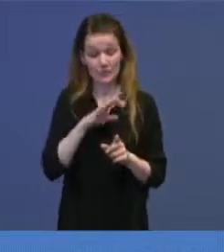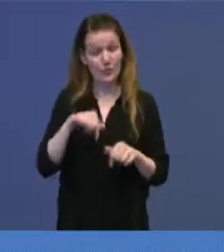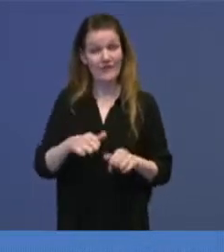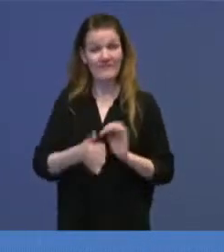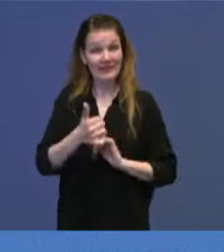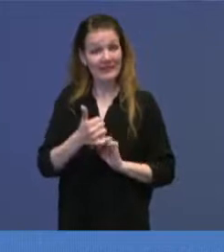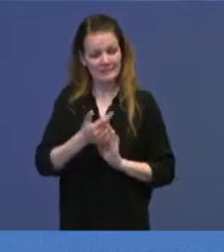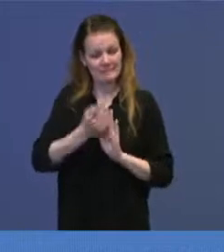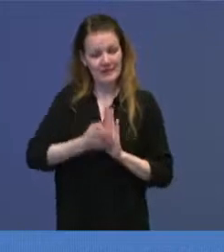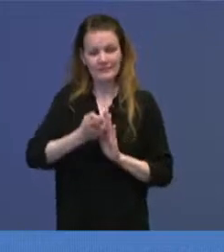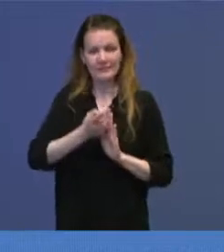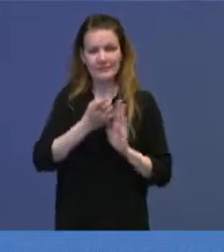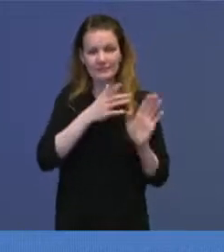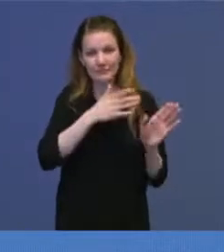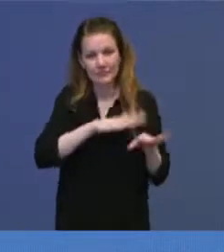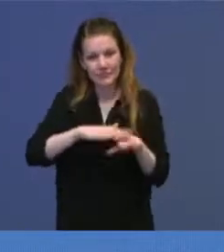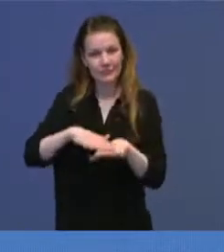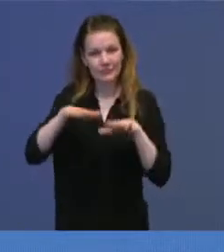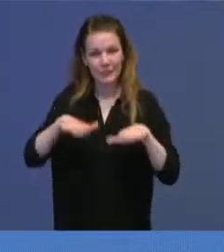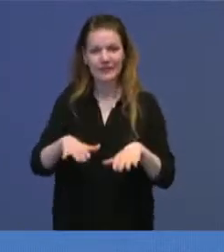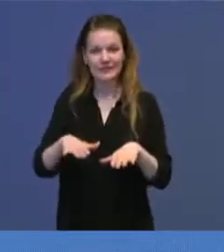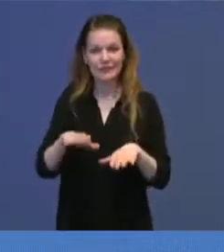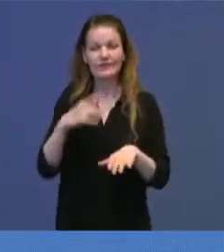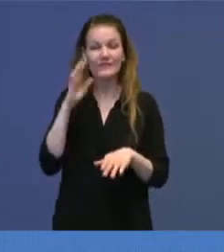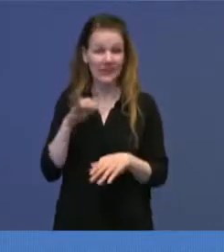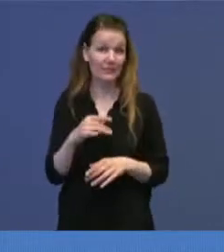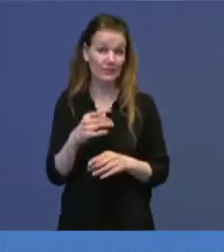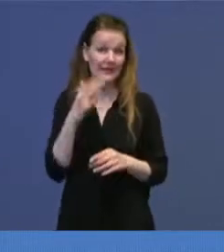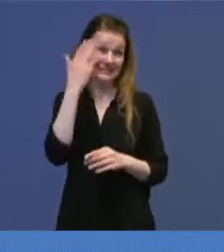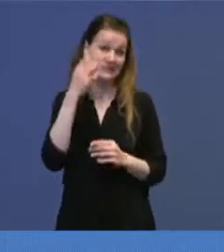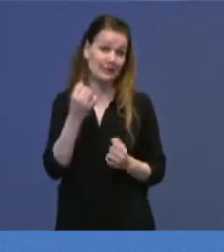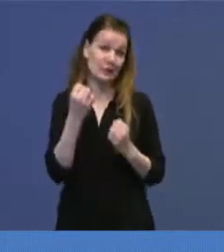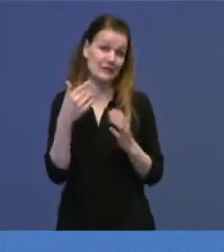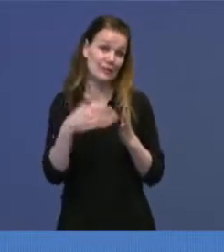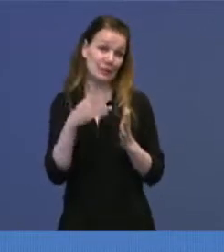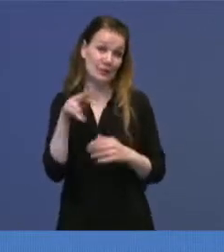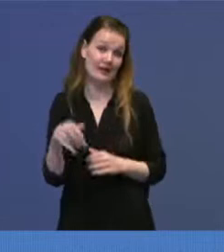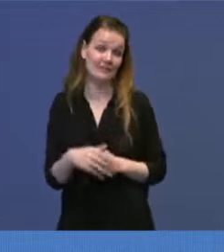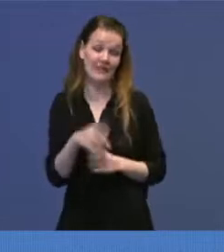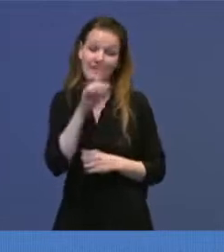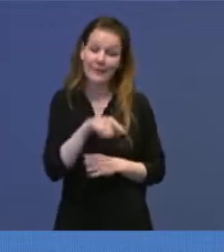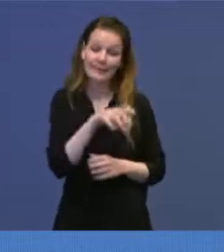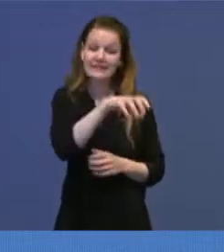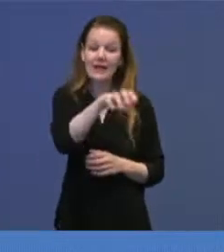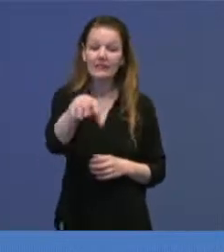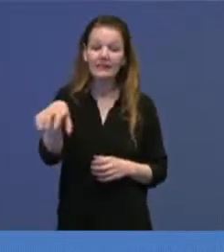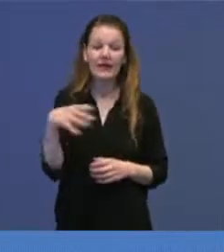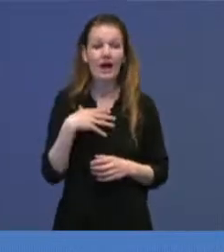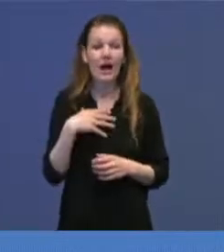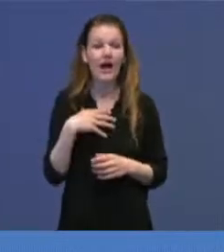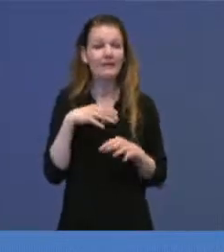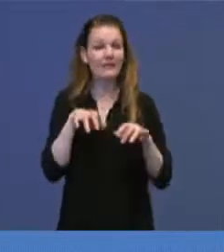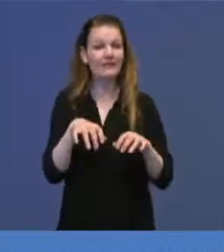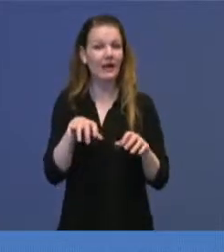at det er en kjent trussel mot Norge, at fremmede stater driver med dataangrep mot